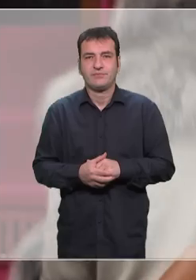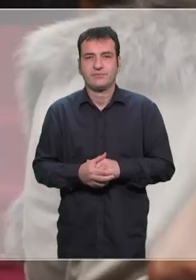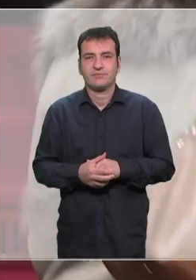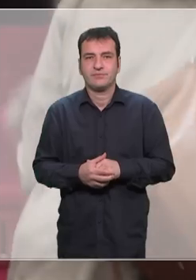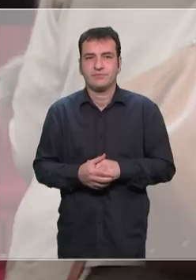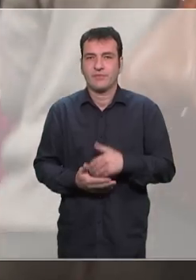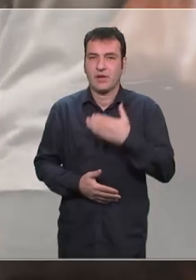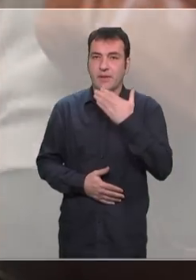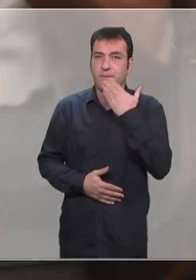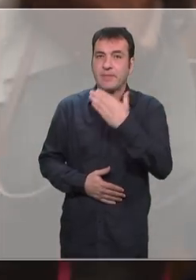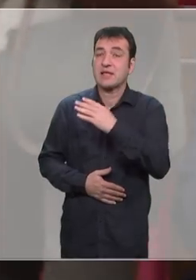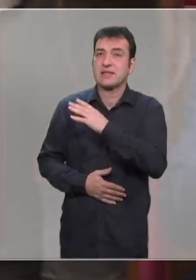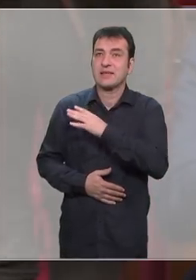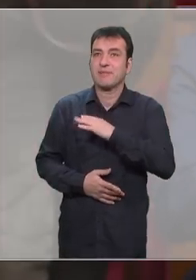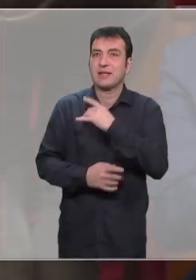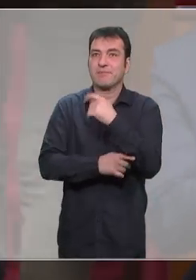Merci Madame la Présidente.